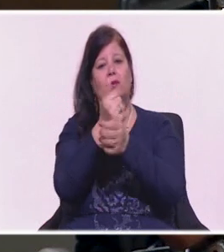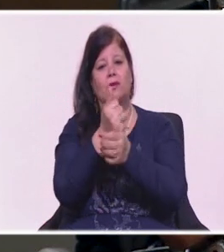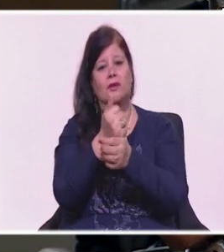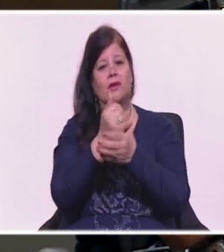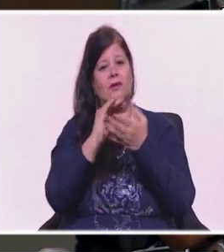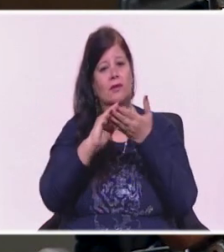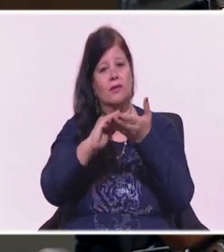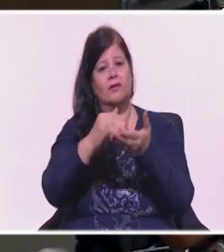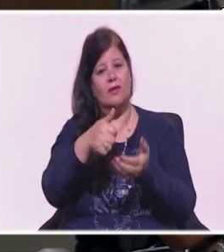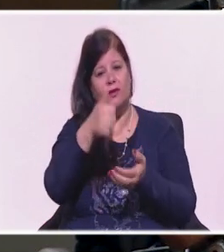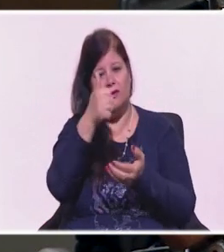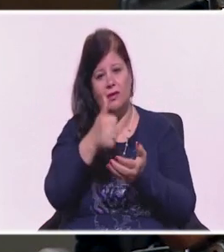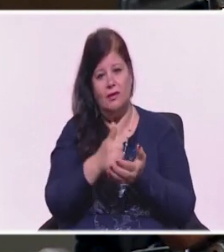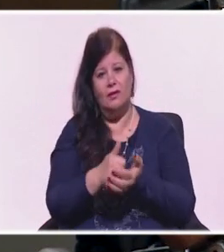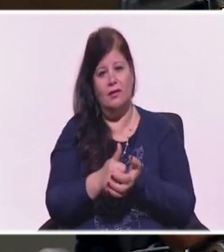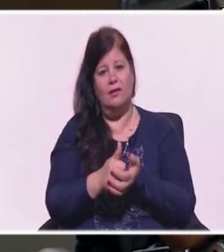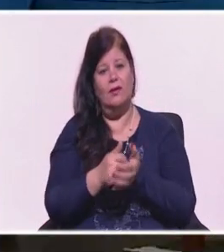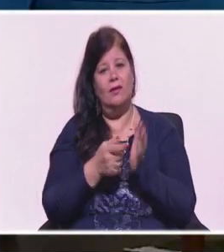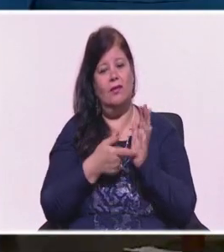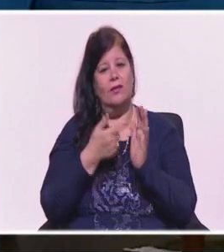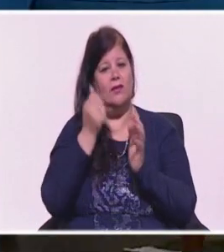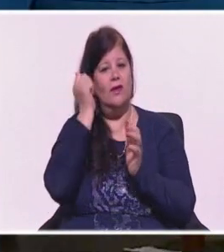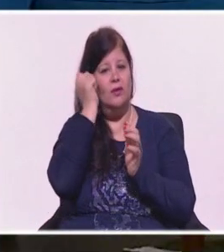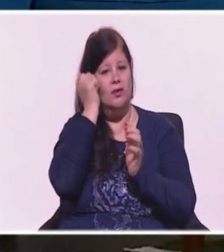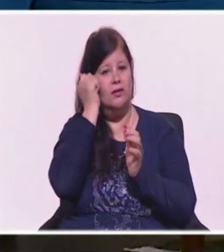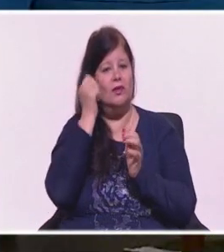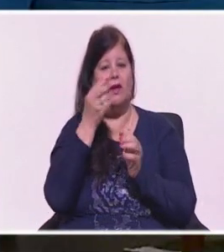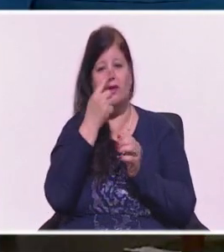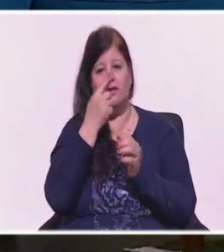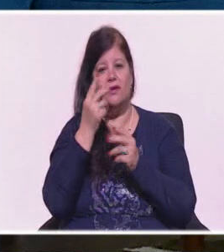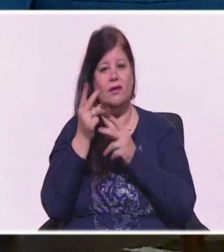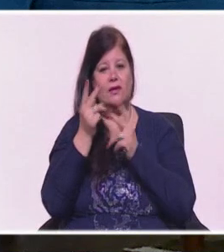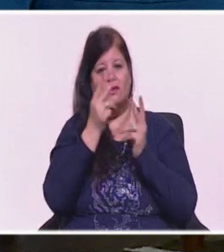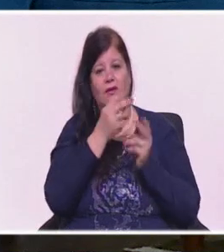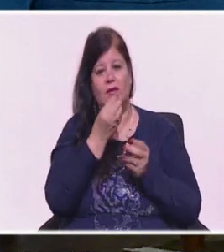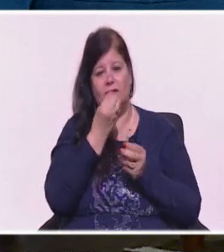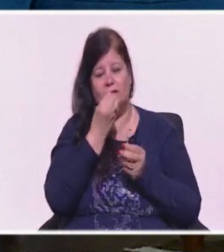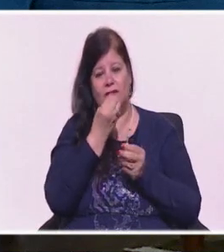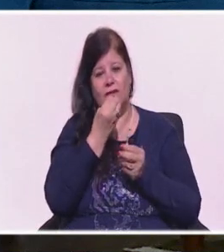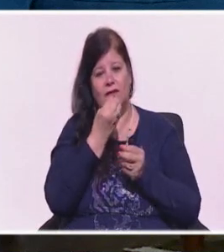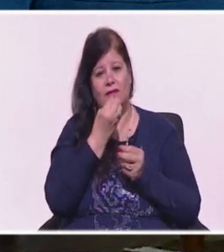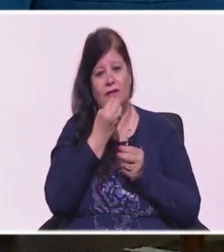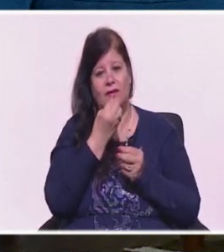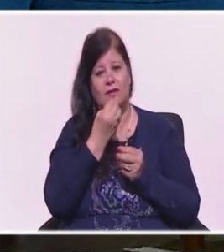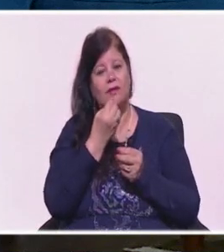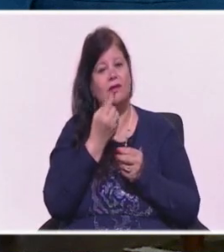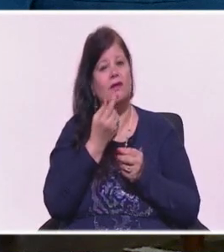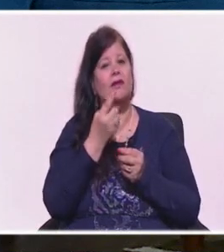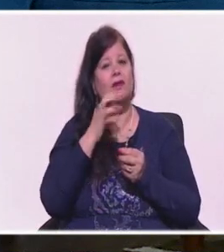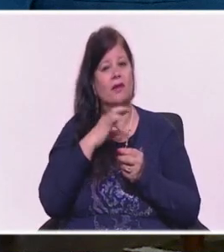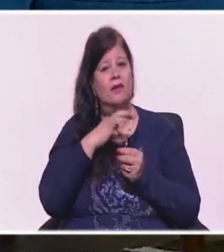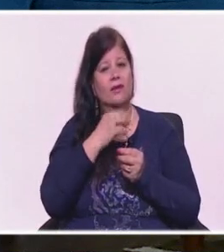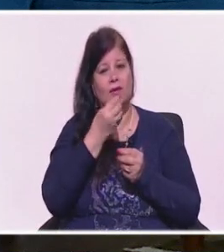حاجة بعملها لها، يعني مرة تتصل عليا تقول لي أنا نفسي، ما عندهاش هي ولا بتجهز ولا حاجة، الصبح بدري أنا عايزة